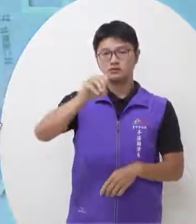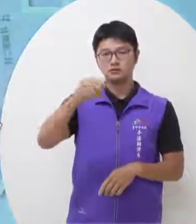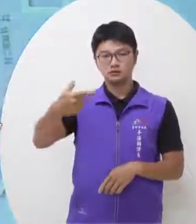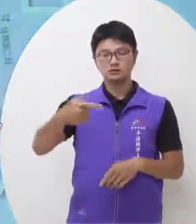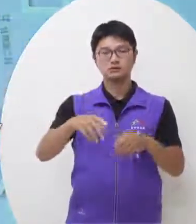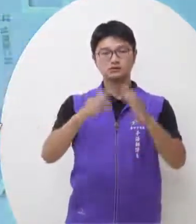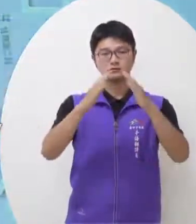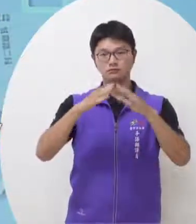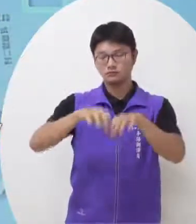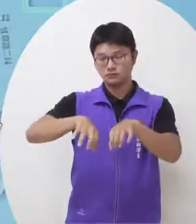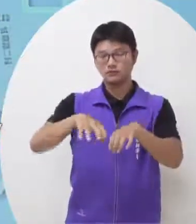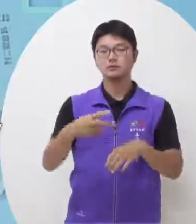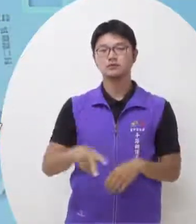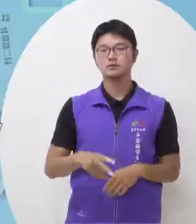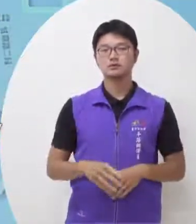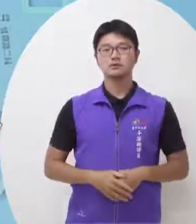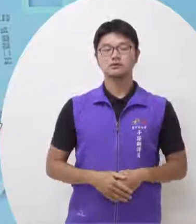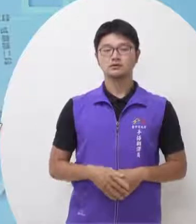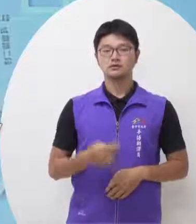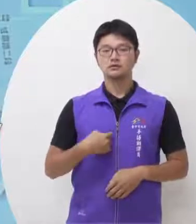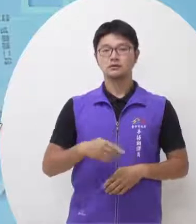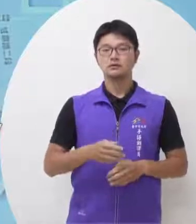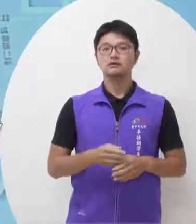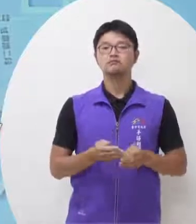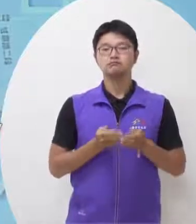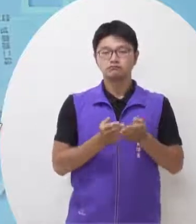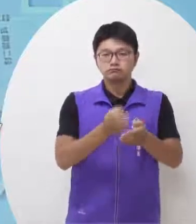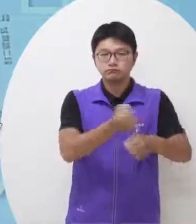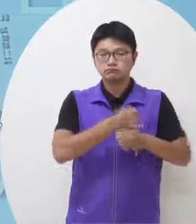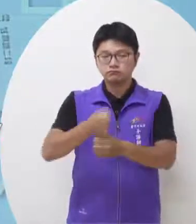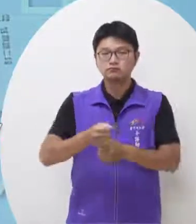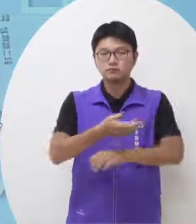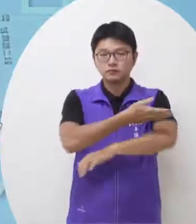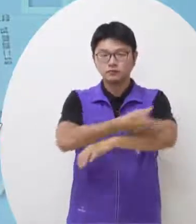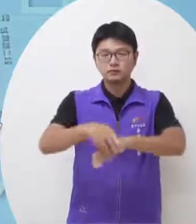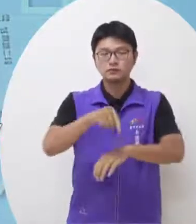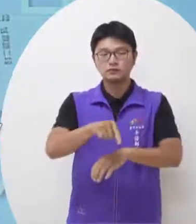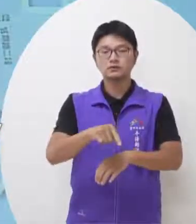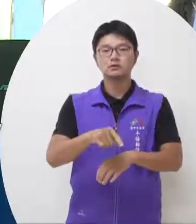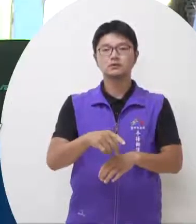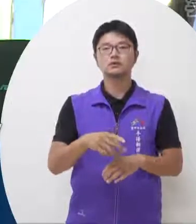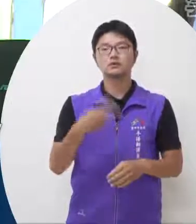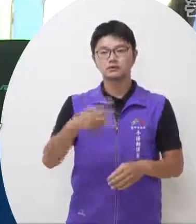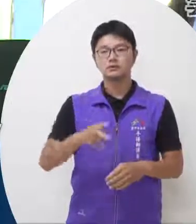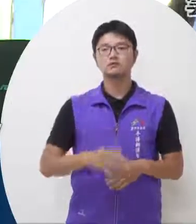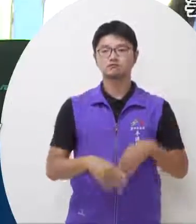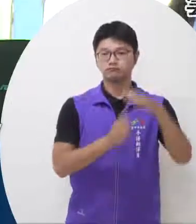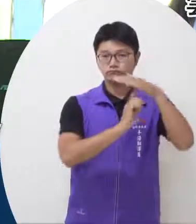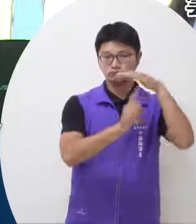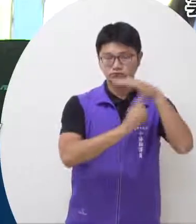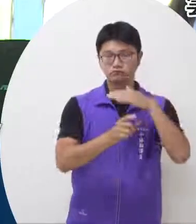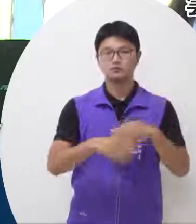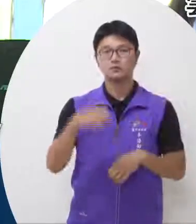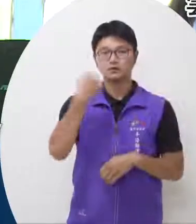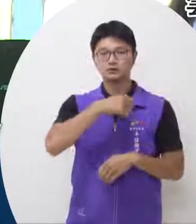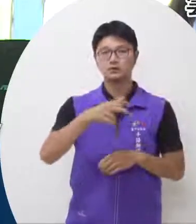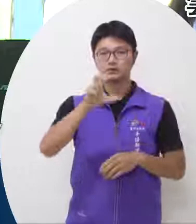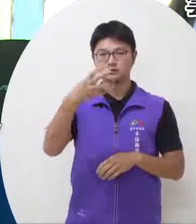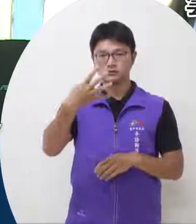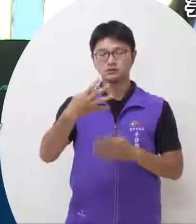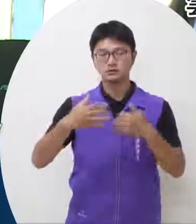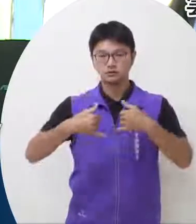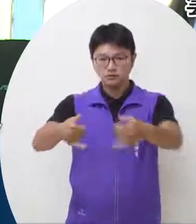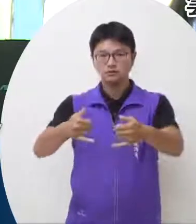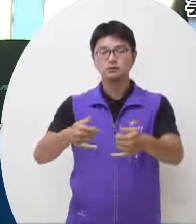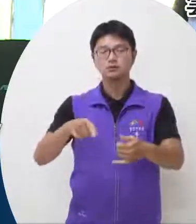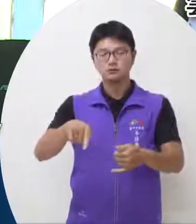23万人啊。那法子西纵贯西屯，将西屯分成 K 当跟 K 三啊。那高铁国道1号跟台74线啊，就沿着法子